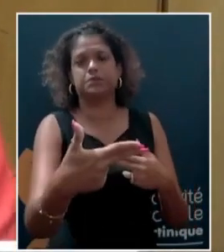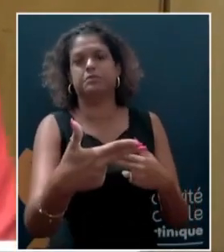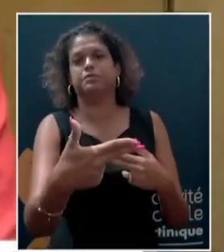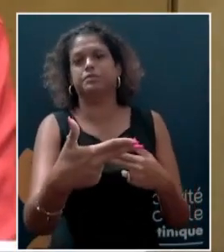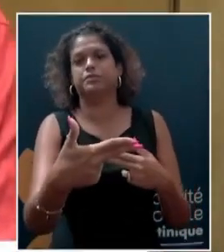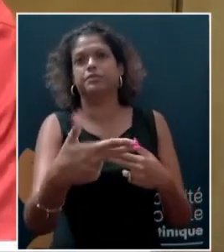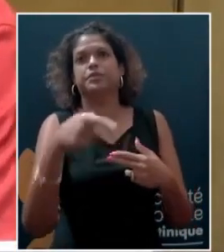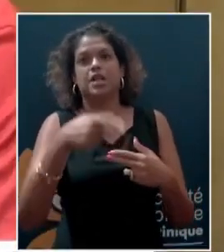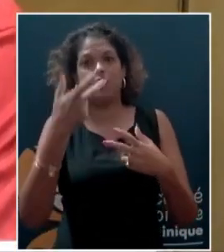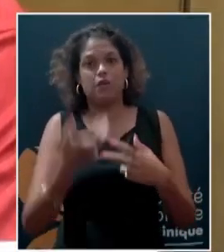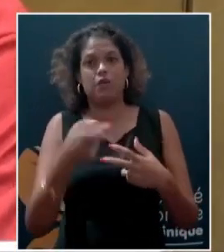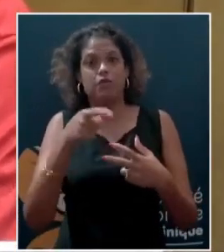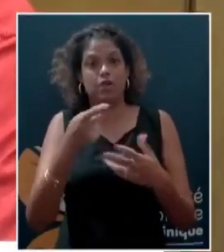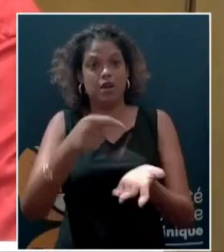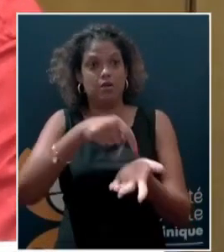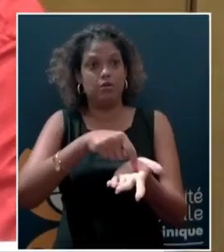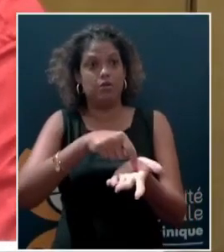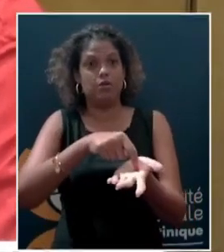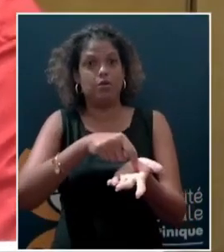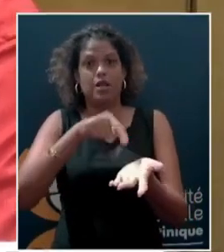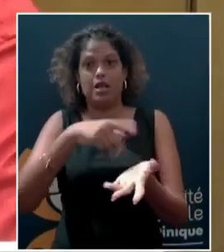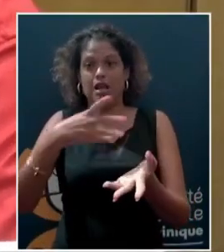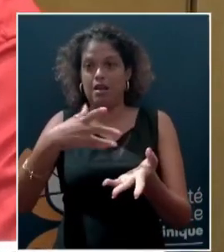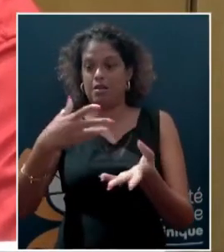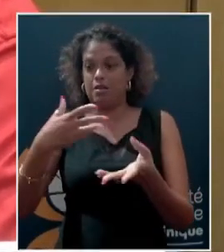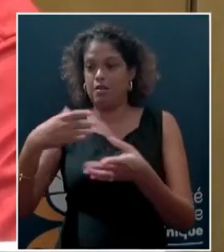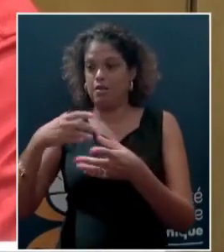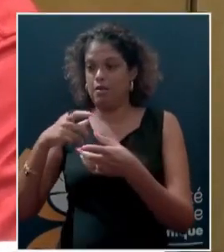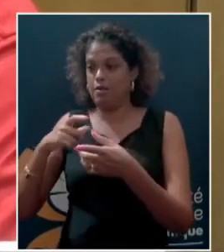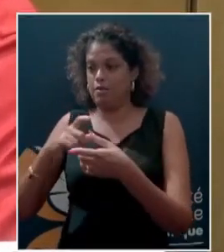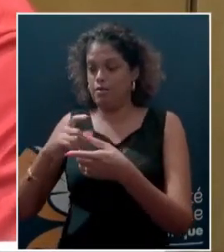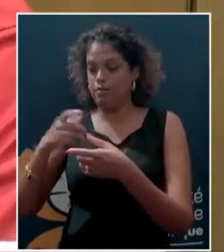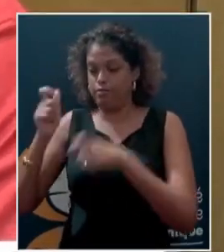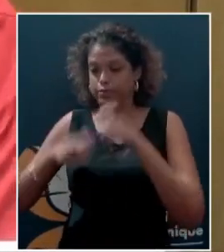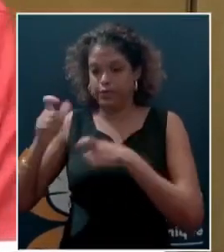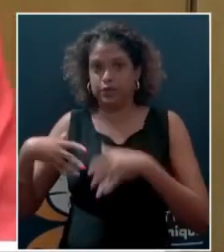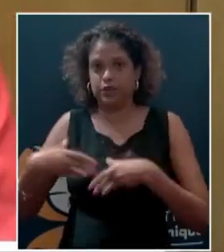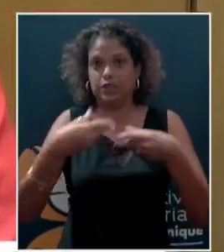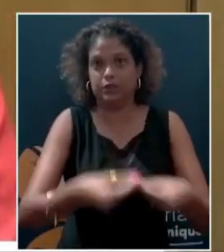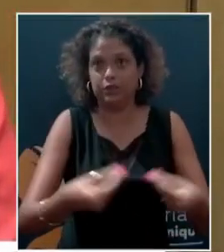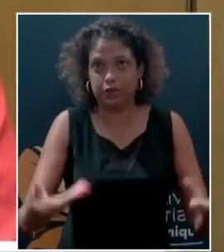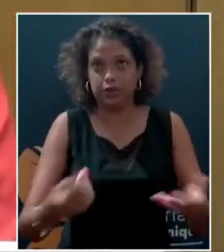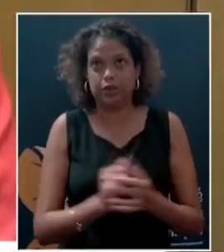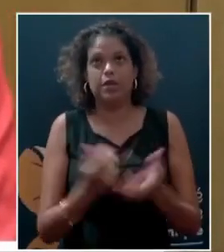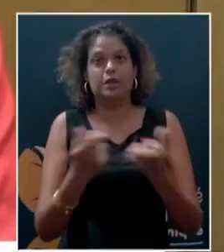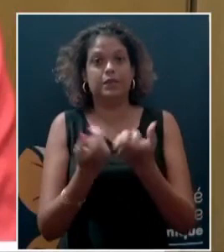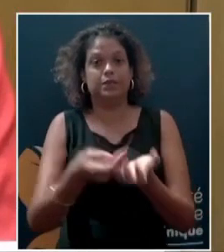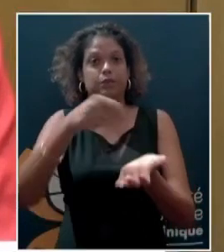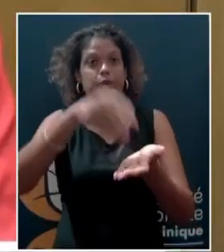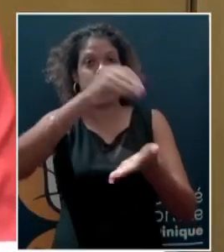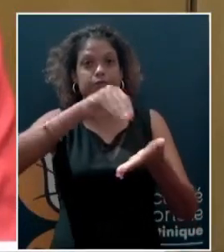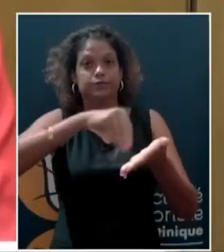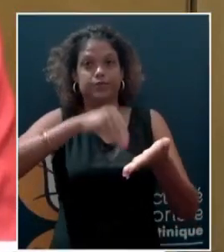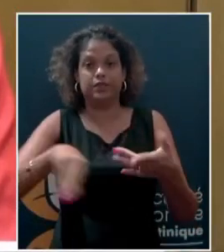veut transformer ce lieu en lieu recevant du public, à la fois les maisons d'écrivains, auditorium, et il y a un besoin de foncier.